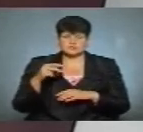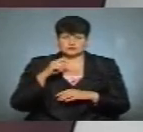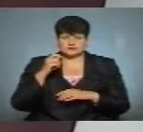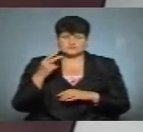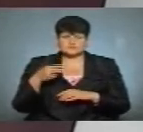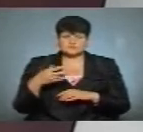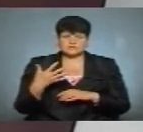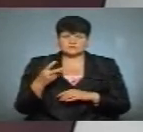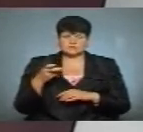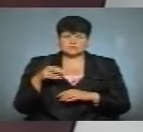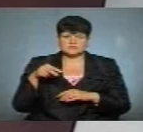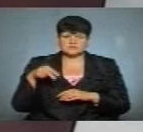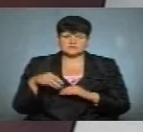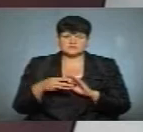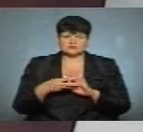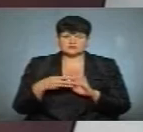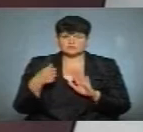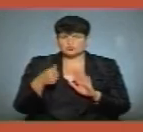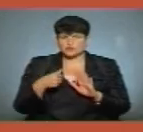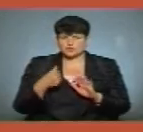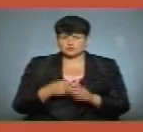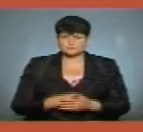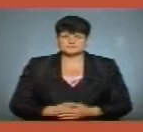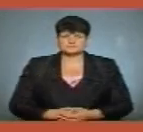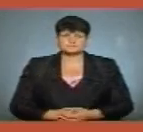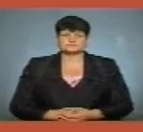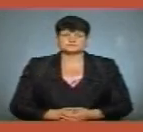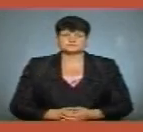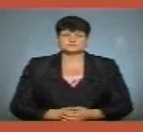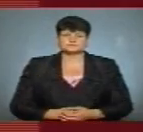25 липня 2008 року.